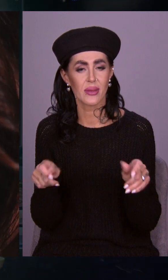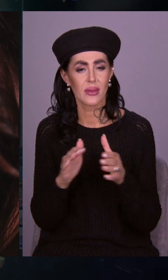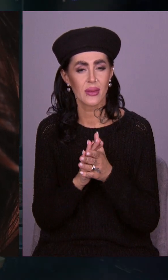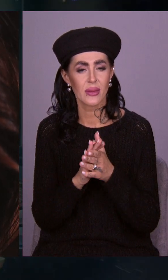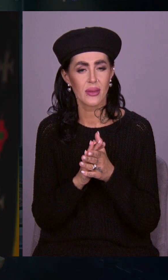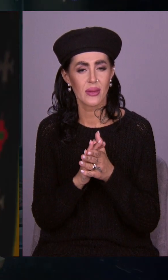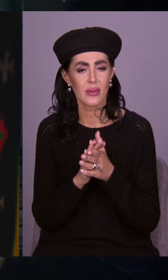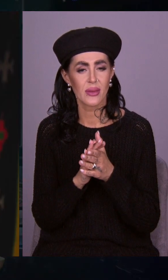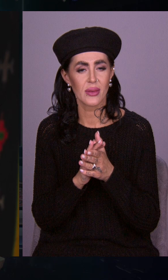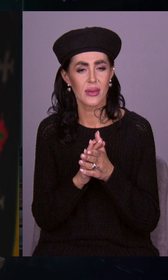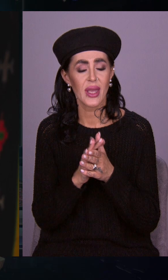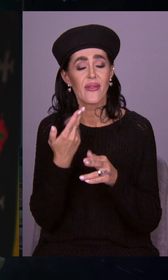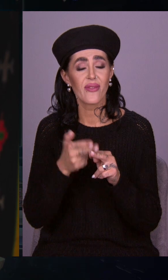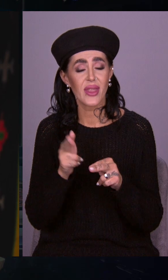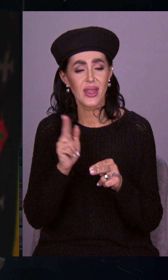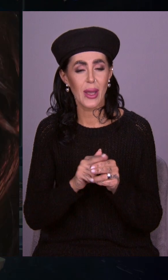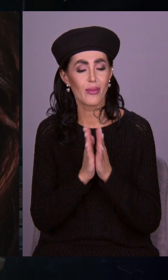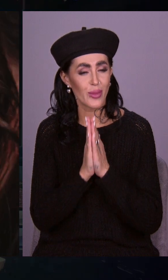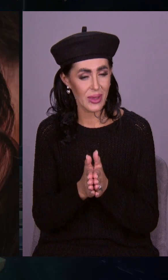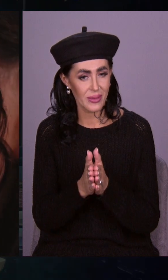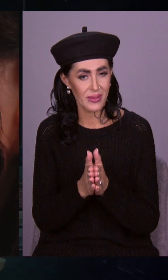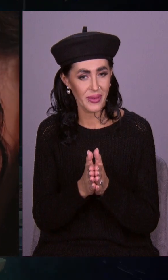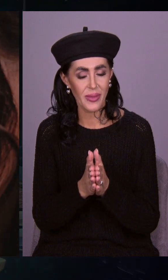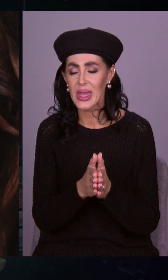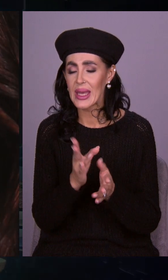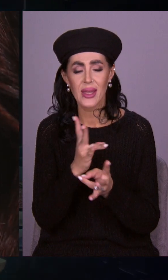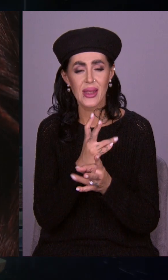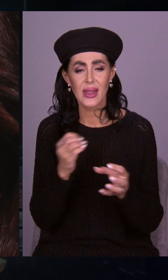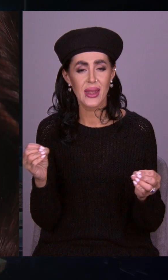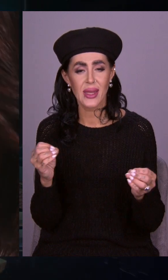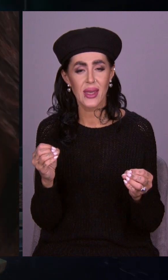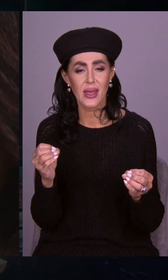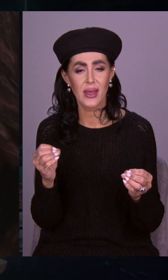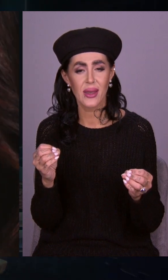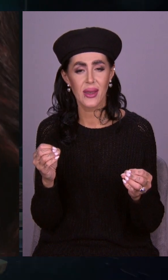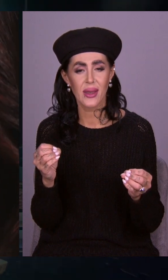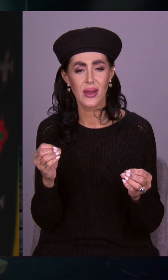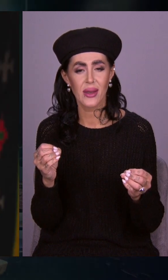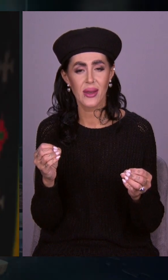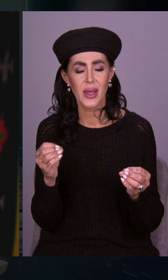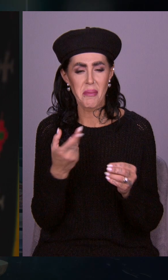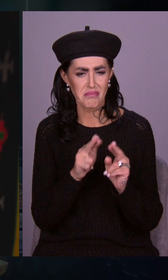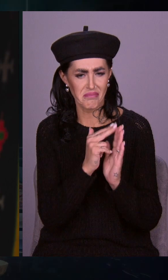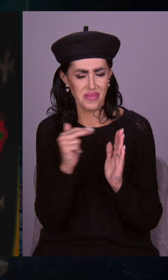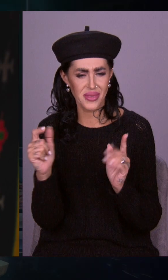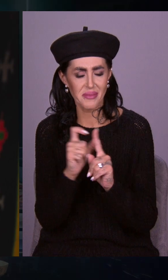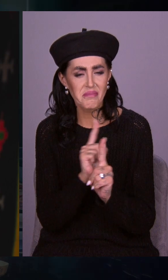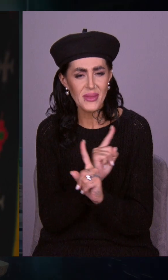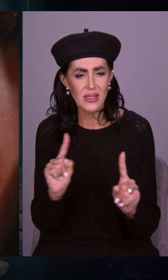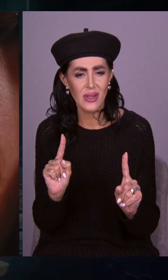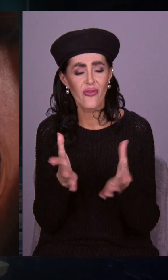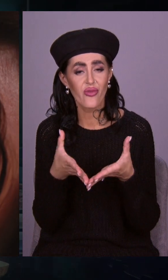Відсунь фіранку, будь ласка. Непозбувна бентега.